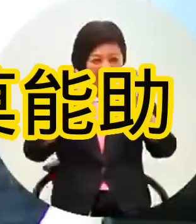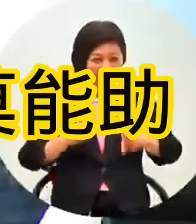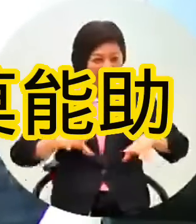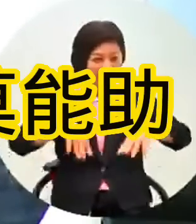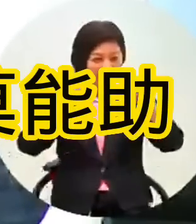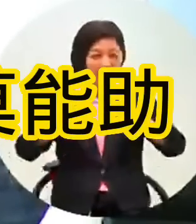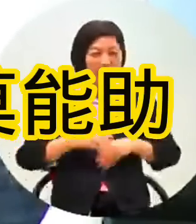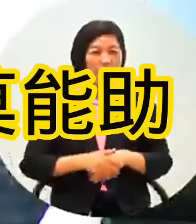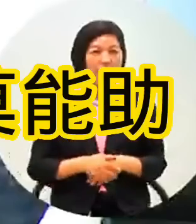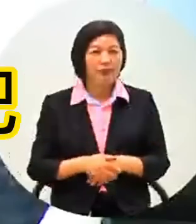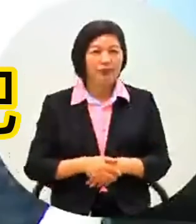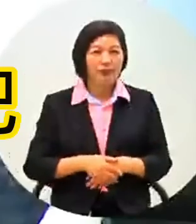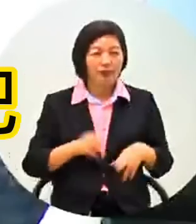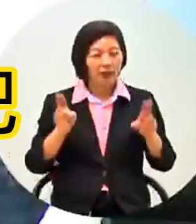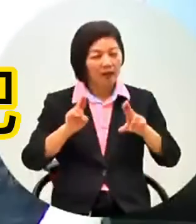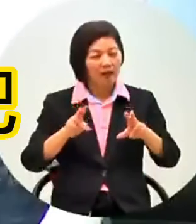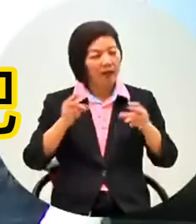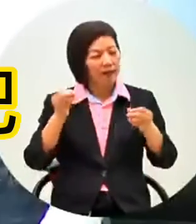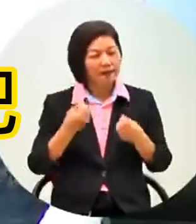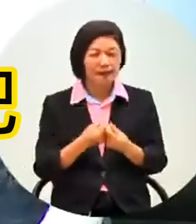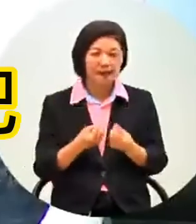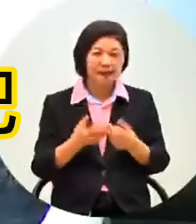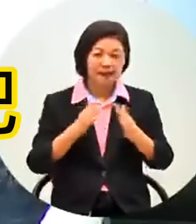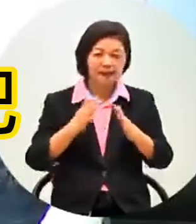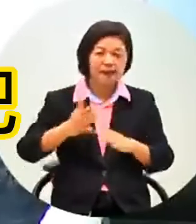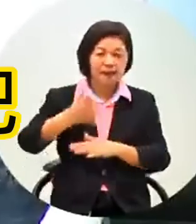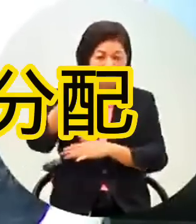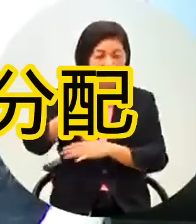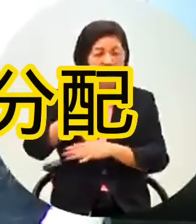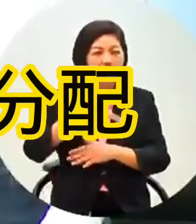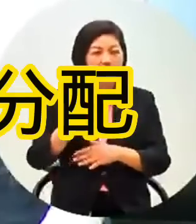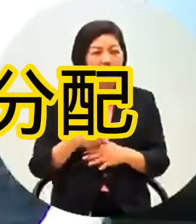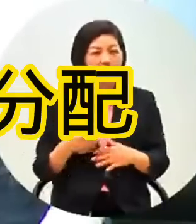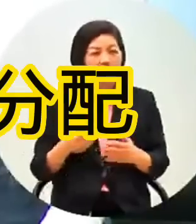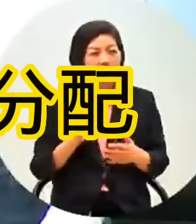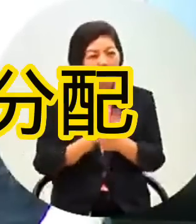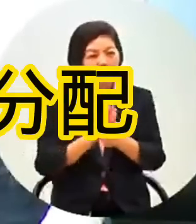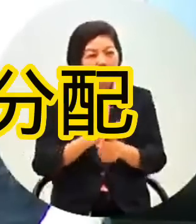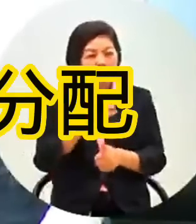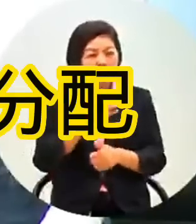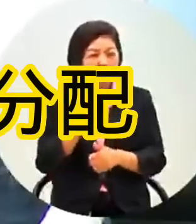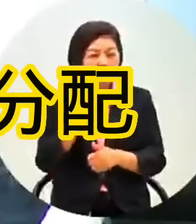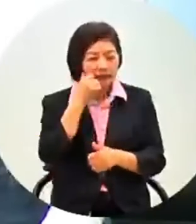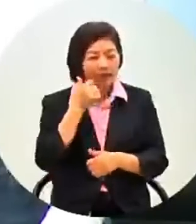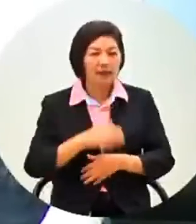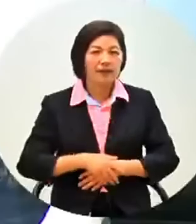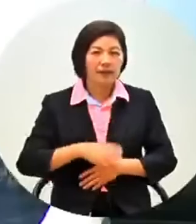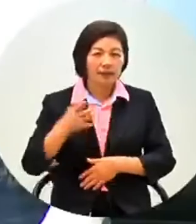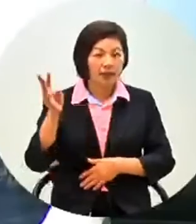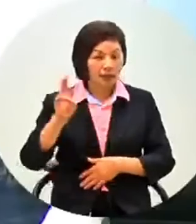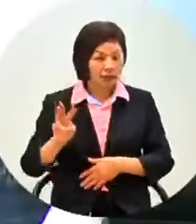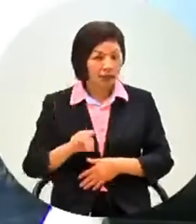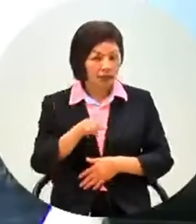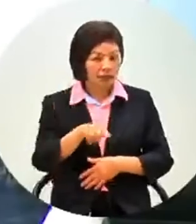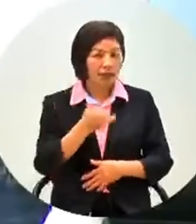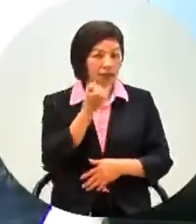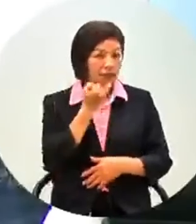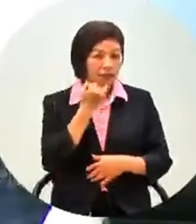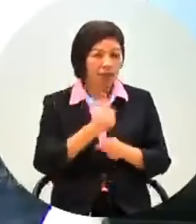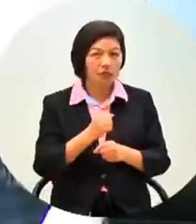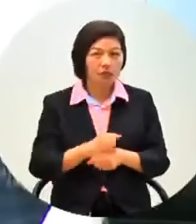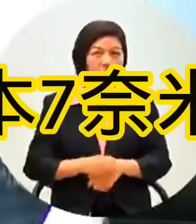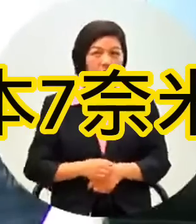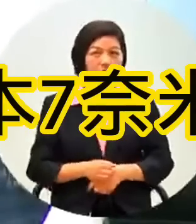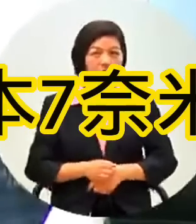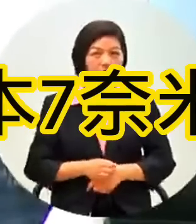市长你爱莫能助，但是水利你总有办法吧。我们今天来讨论水资源的分配，请问先进制